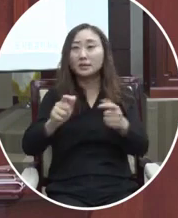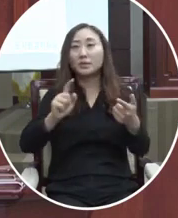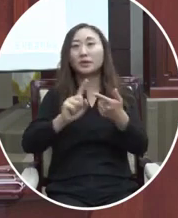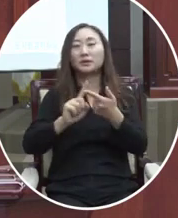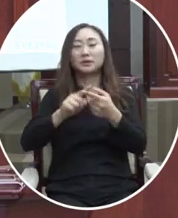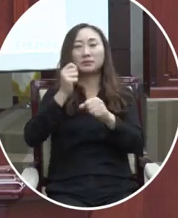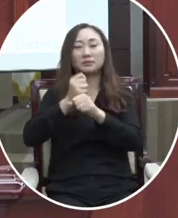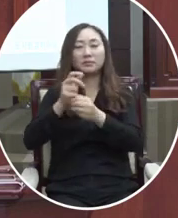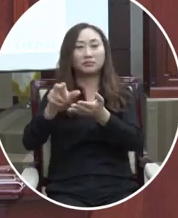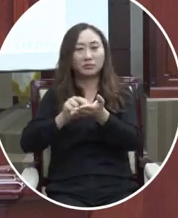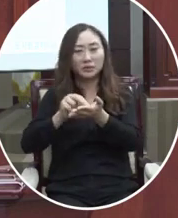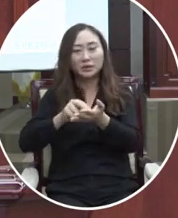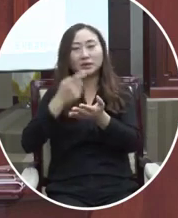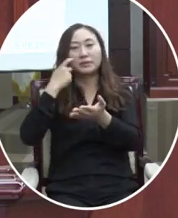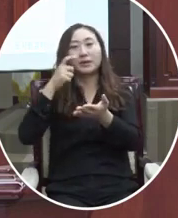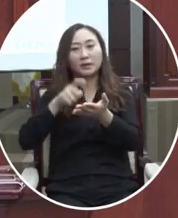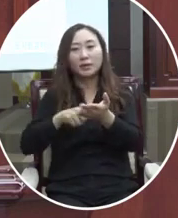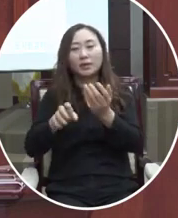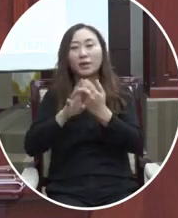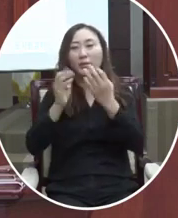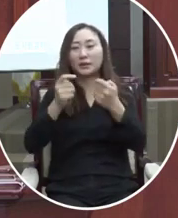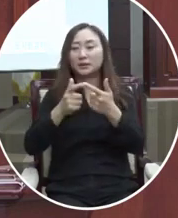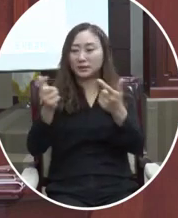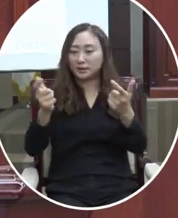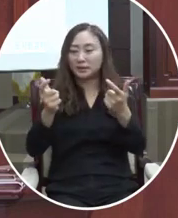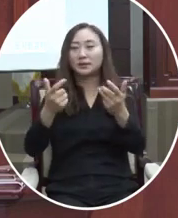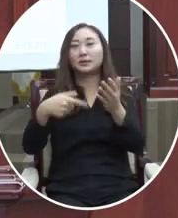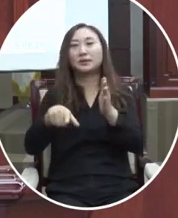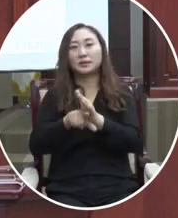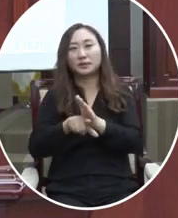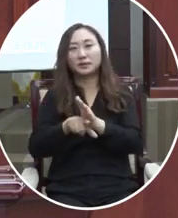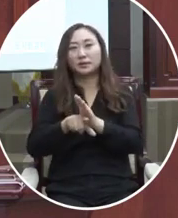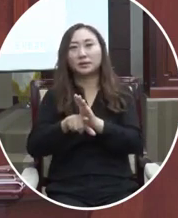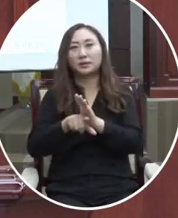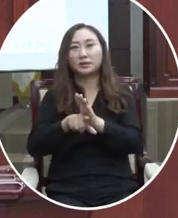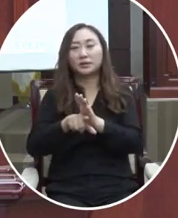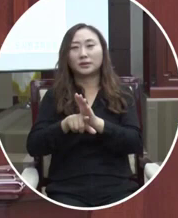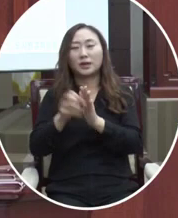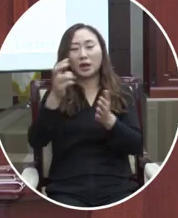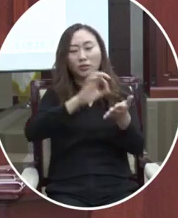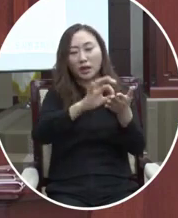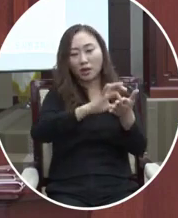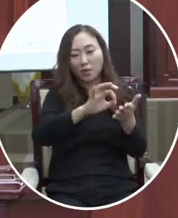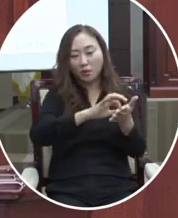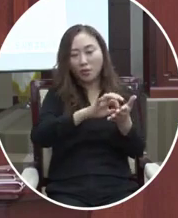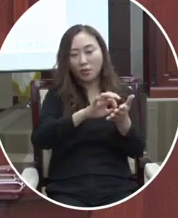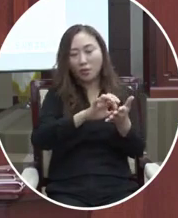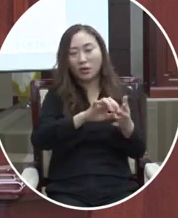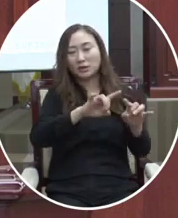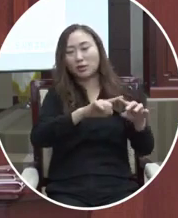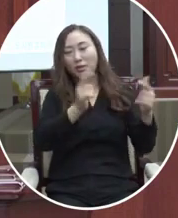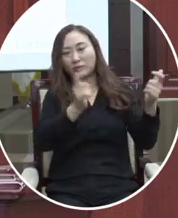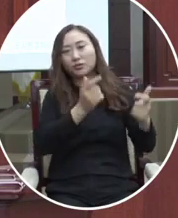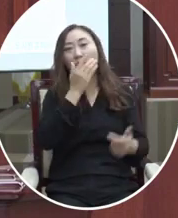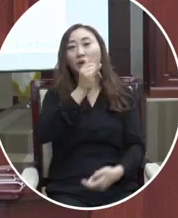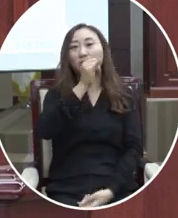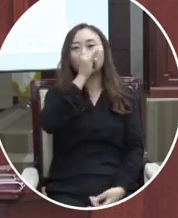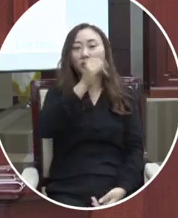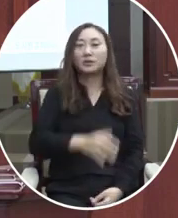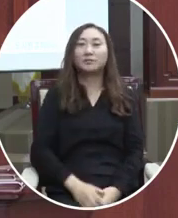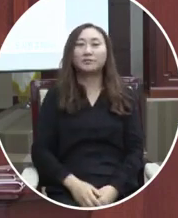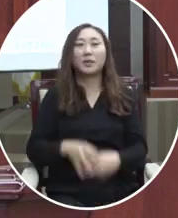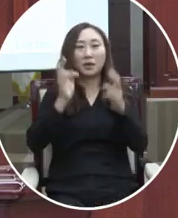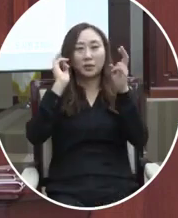및 공공부지를 발굴하고 활성화해야 소모적으로 사용되는 에너지 비용을 줄일 수 있습니다.